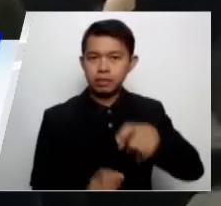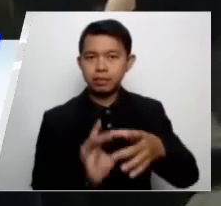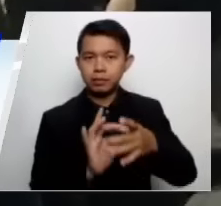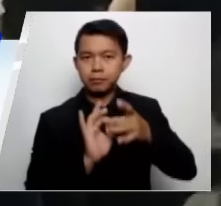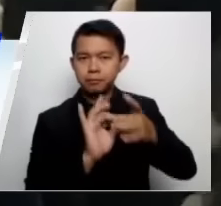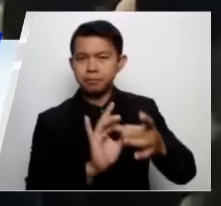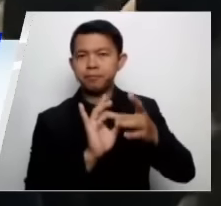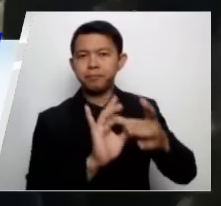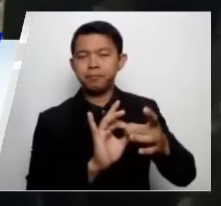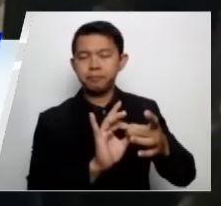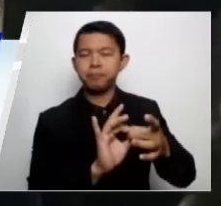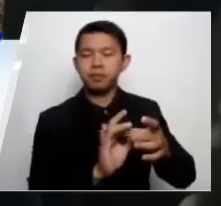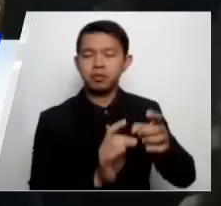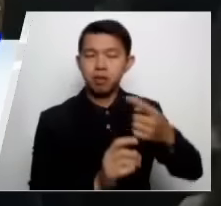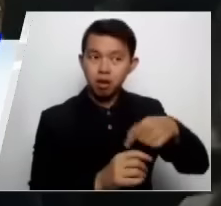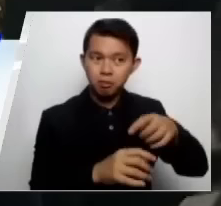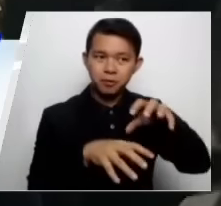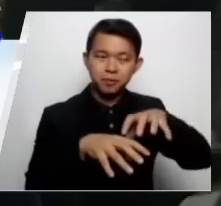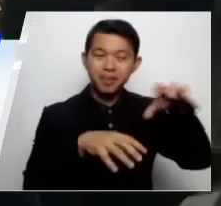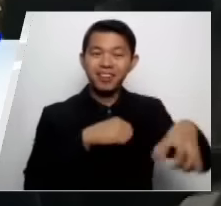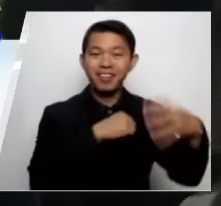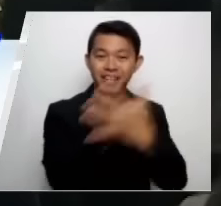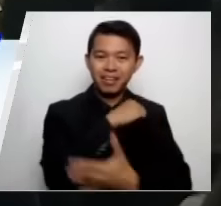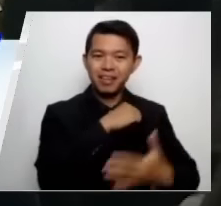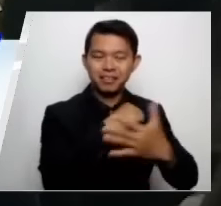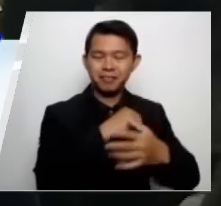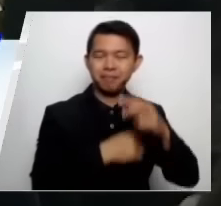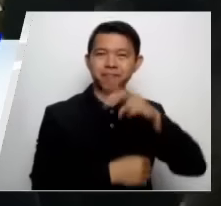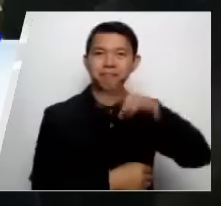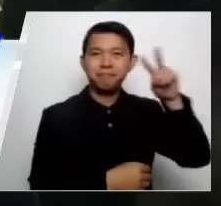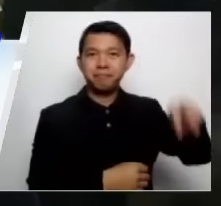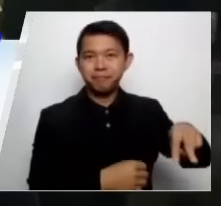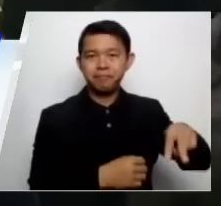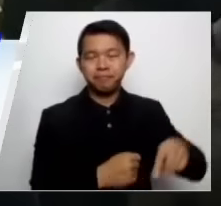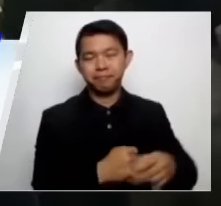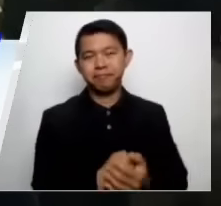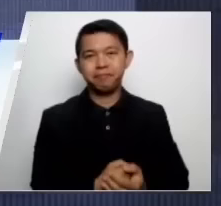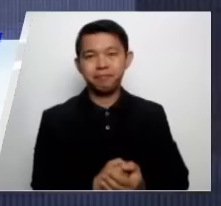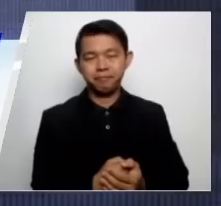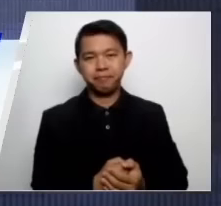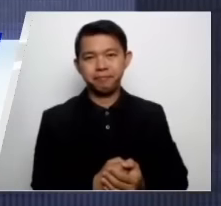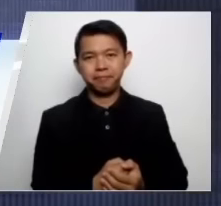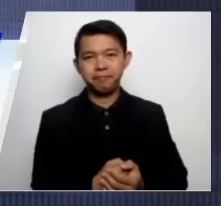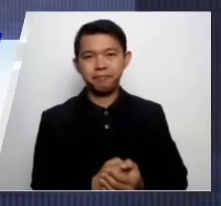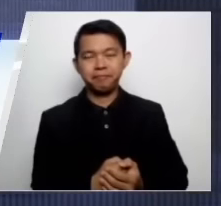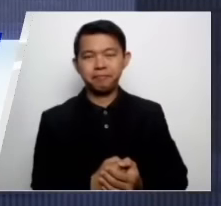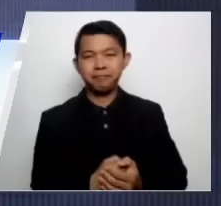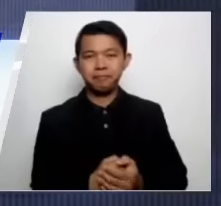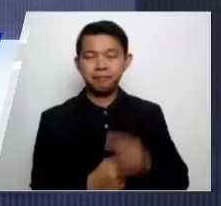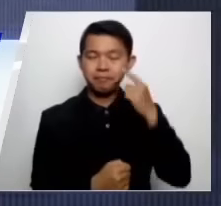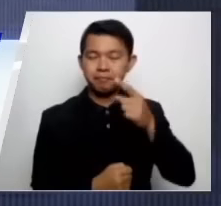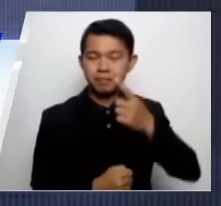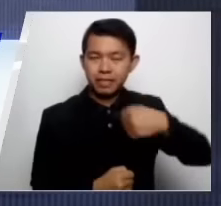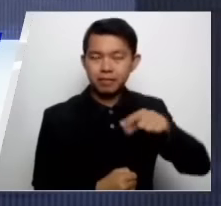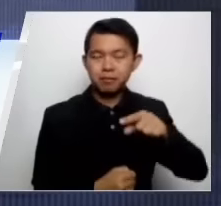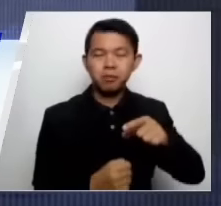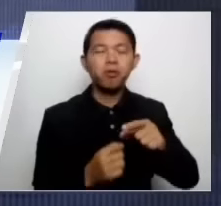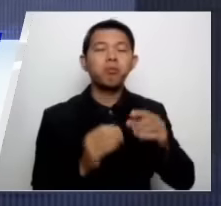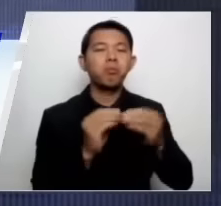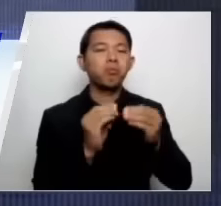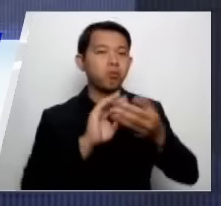sa ating kapitbahay, Vietnam, para naman maging mapayapa ang South China Sea.